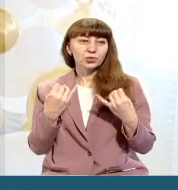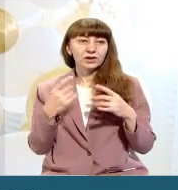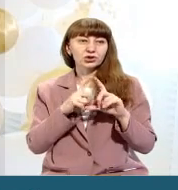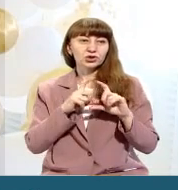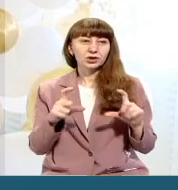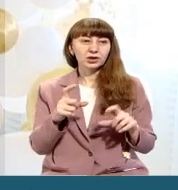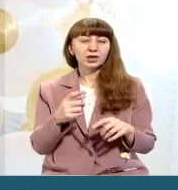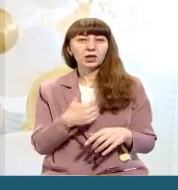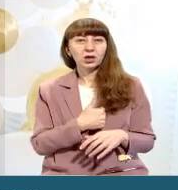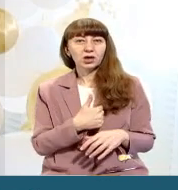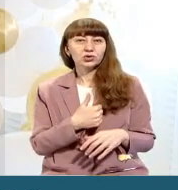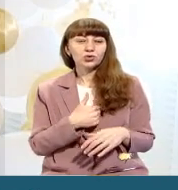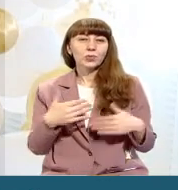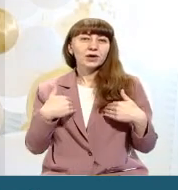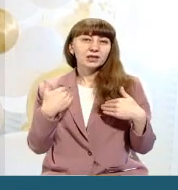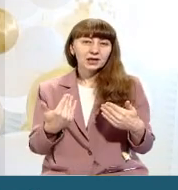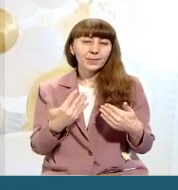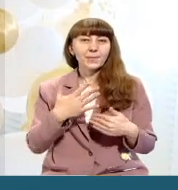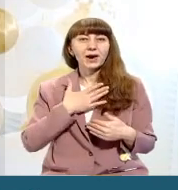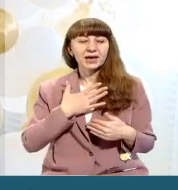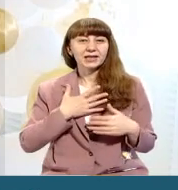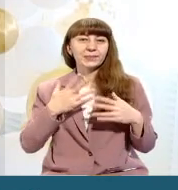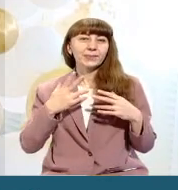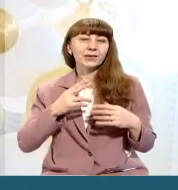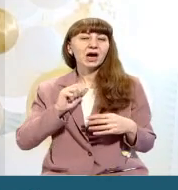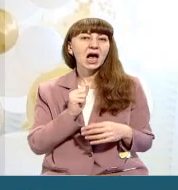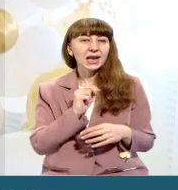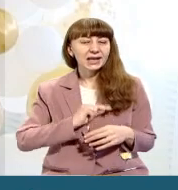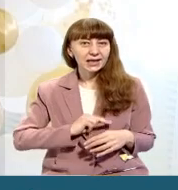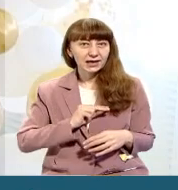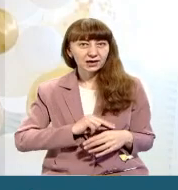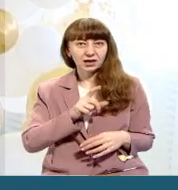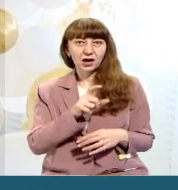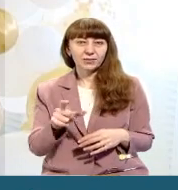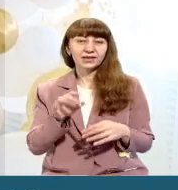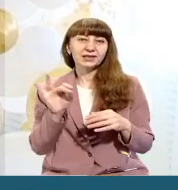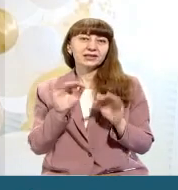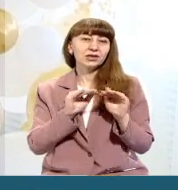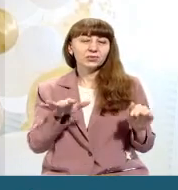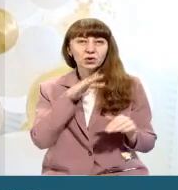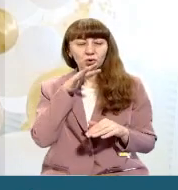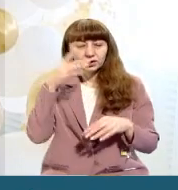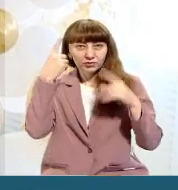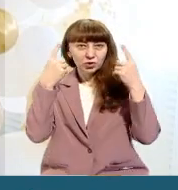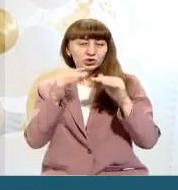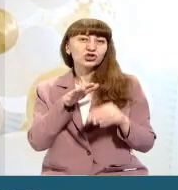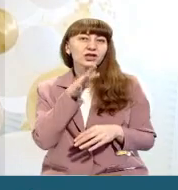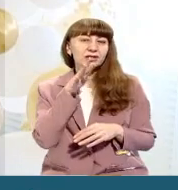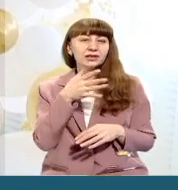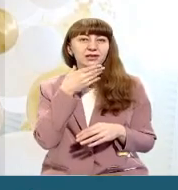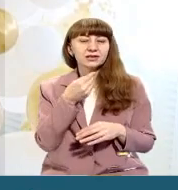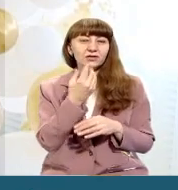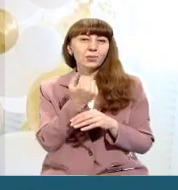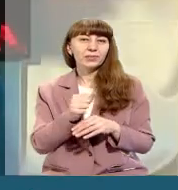школы и мне хочется пожелать моим коллегам и конечно же детям многих творческих лет и конечно же